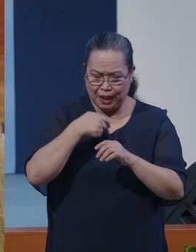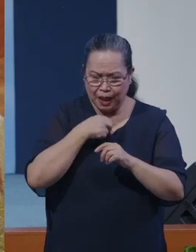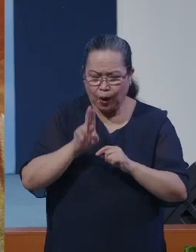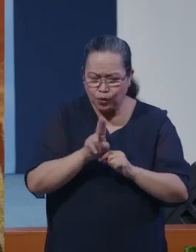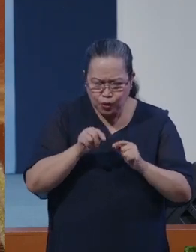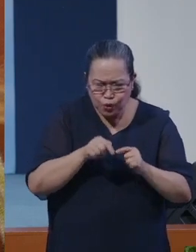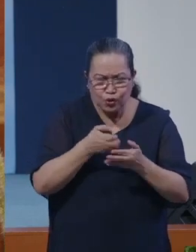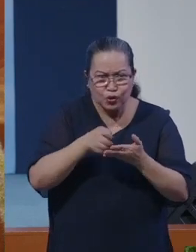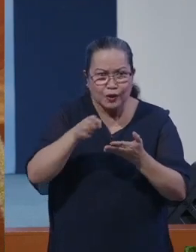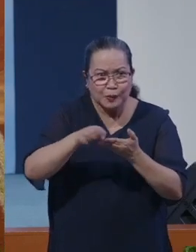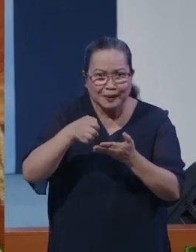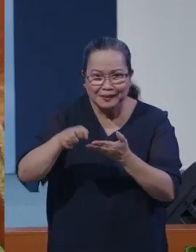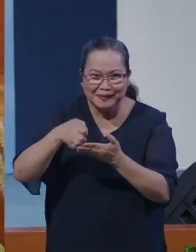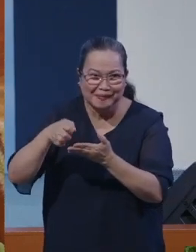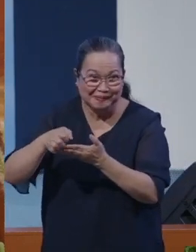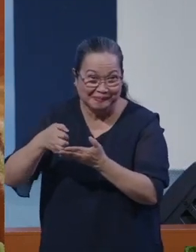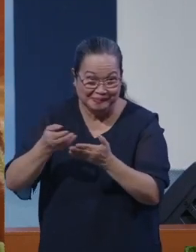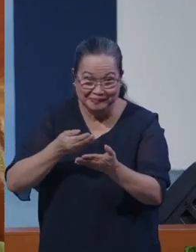gastusin?